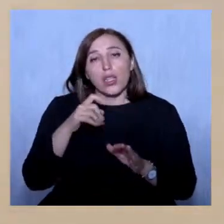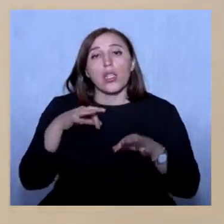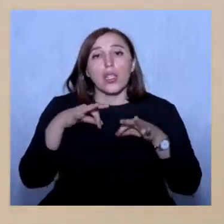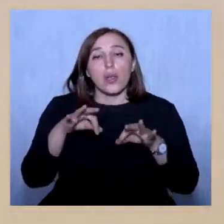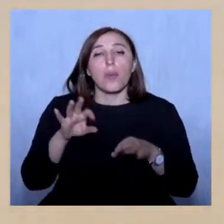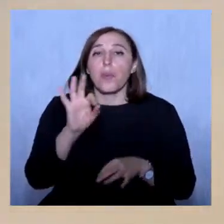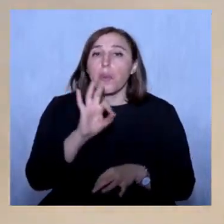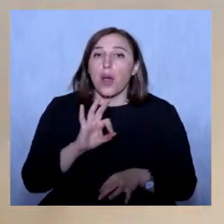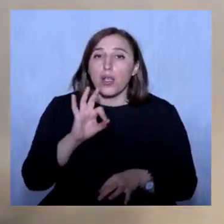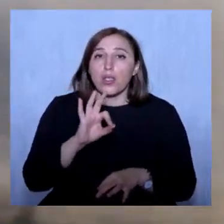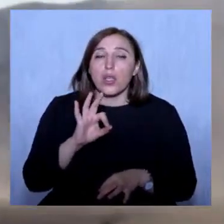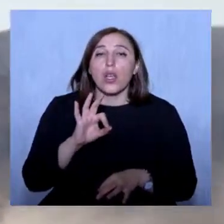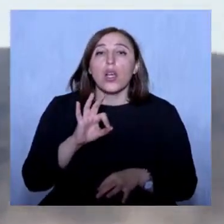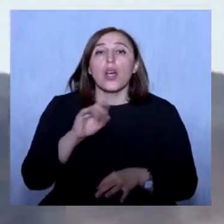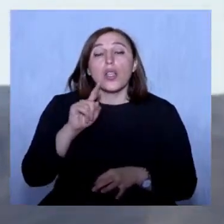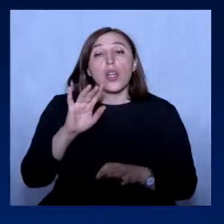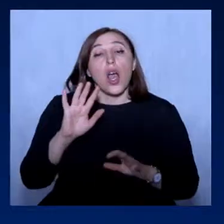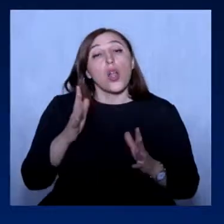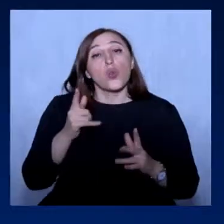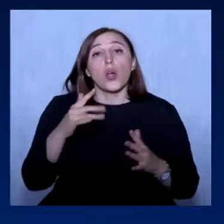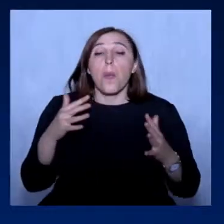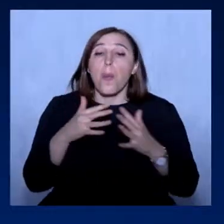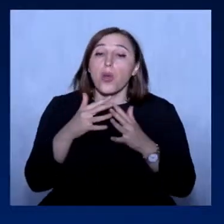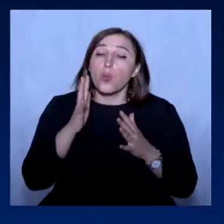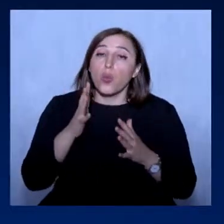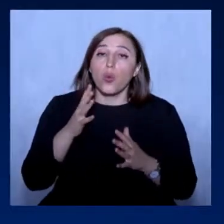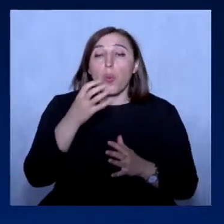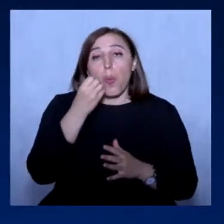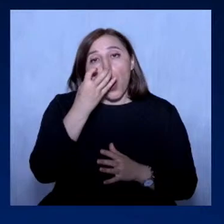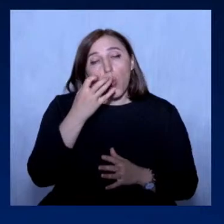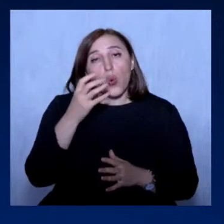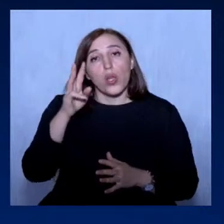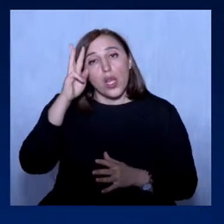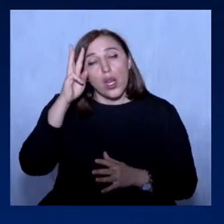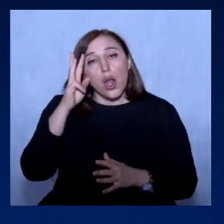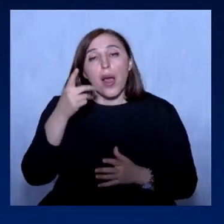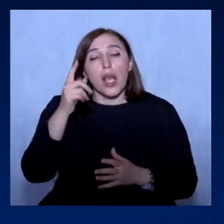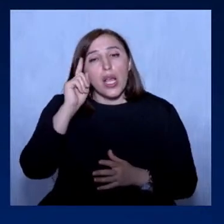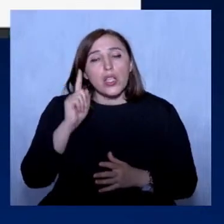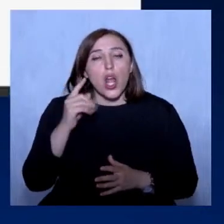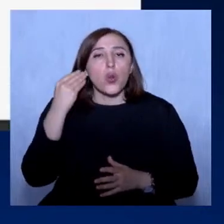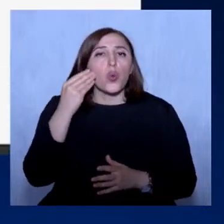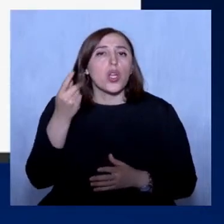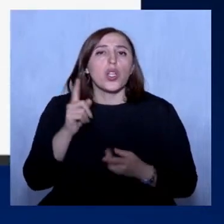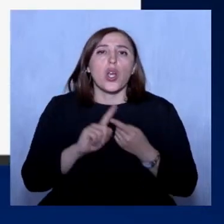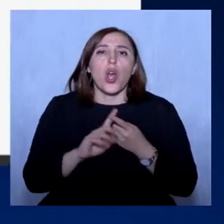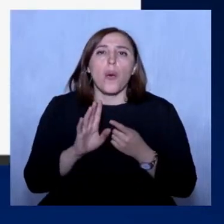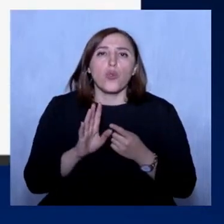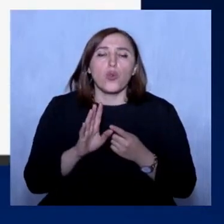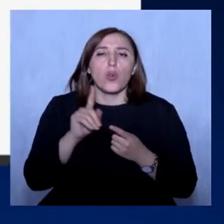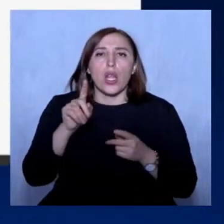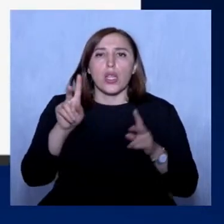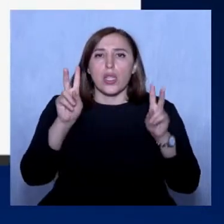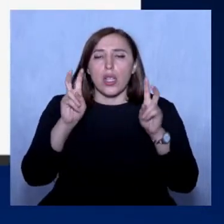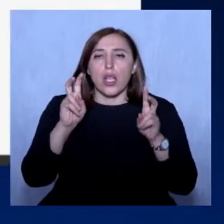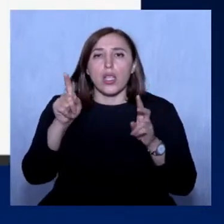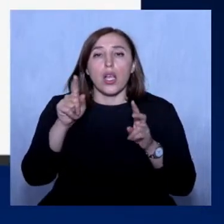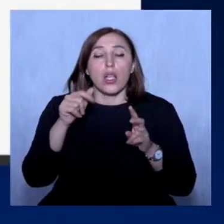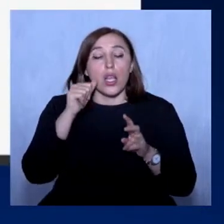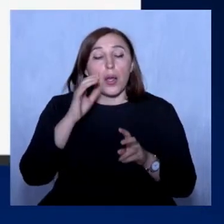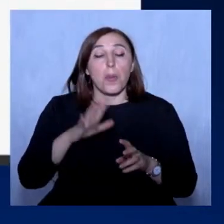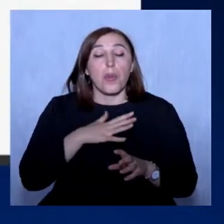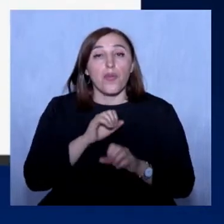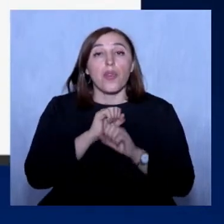Հոզ բալտը որինակ արդյոք պատերազմելու են բակուն և թերանը և ինչ կապուն են իսրայելը և դուրկյան խոսում վերնագրով ծավալուն։ Հոդված է